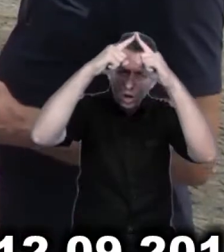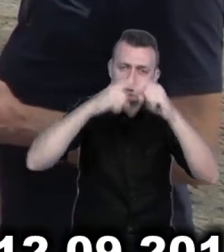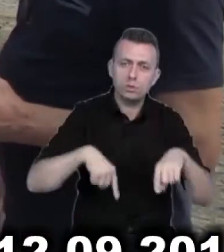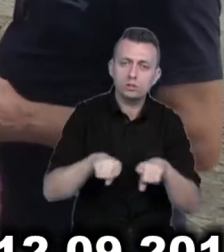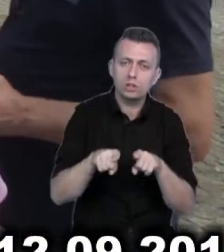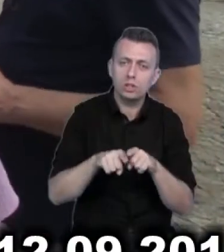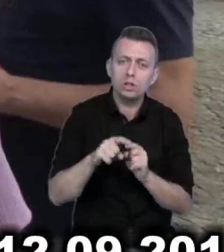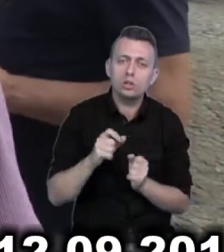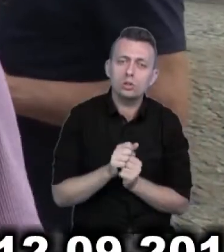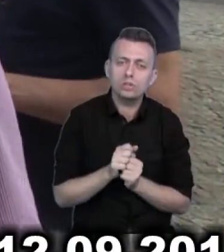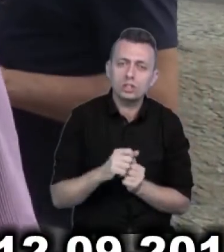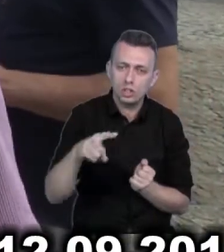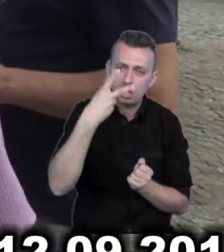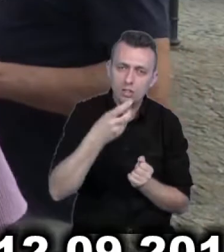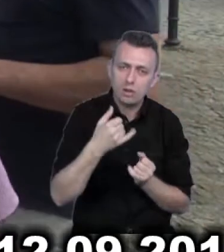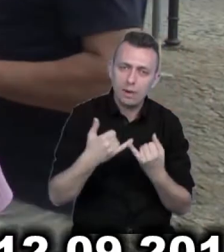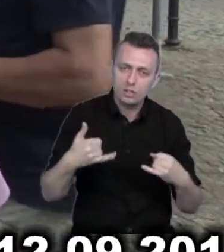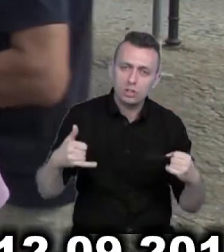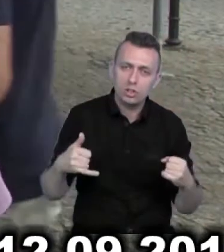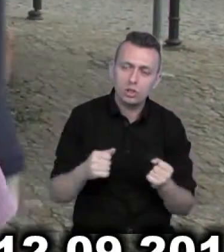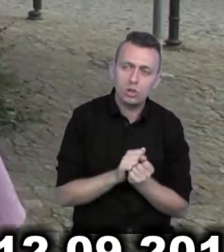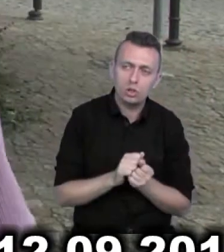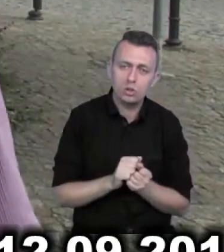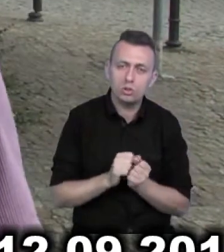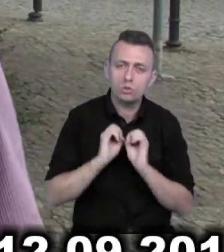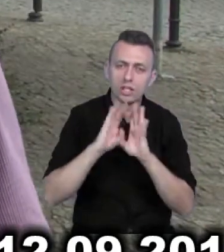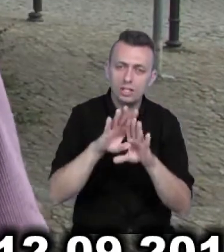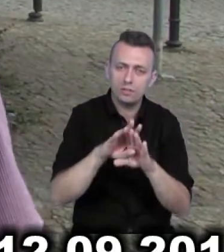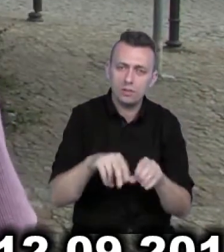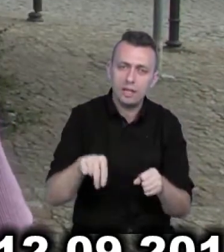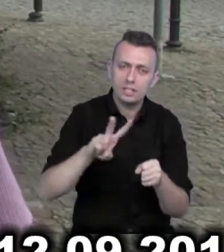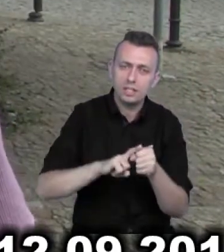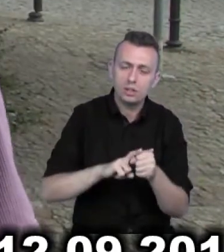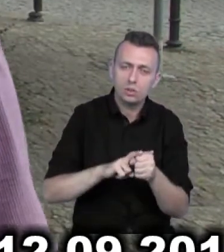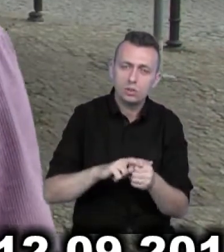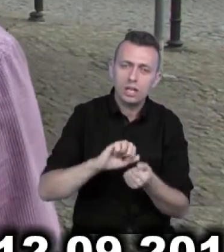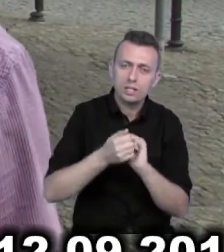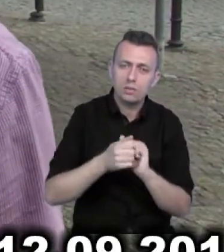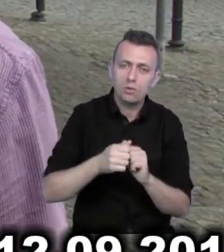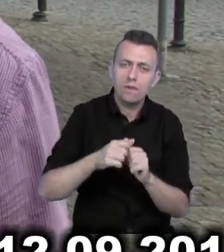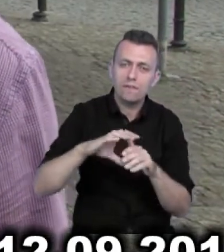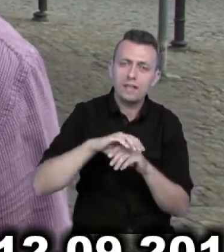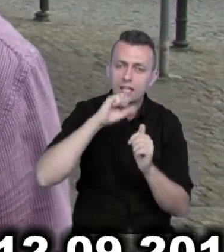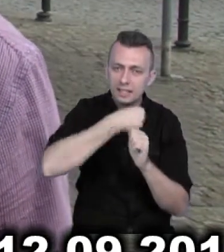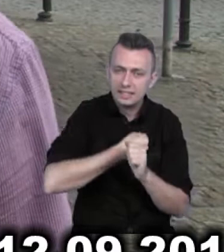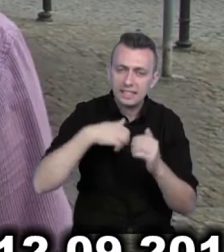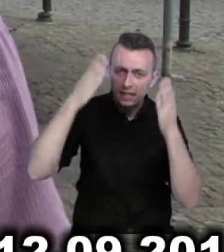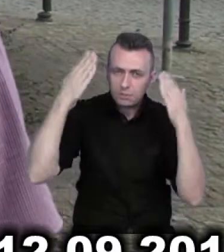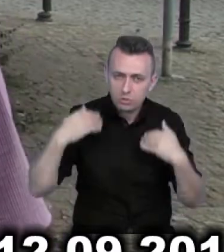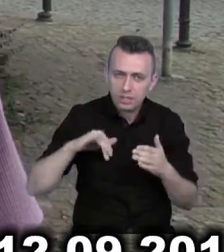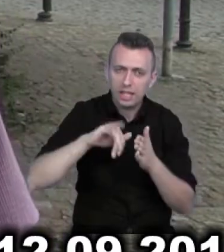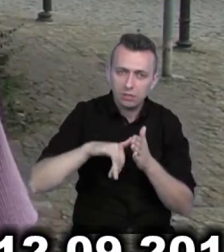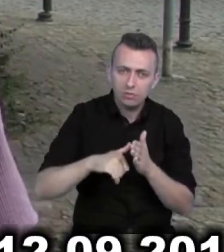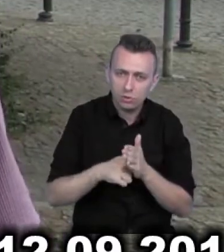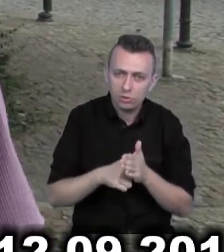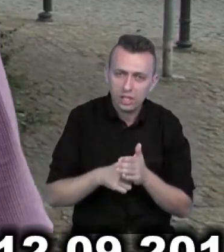które reklamuje zajęcia szachowo-astronomiczne, które odbywają się w Kutnowskim Szpitalu, starym szpitalu, tak zwane Dobre Miejsce Kutno. Zajęcia